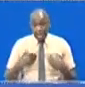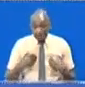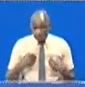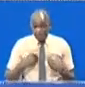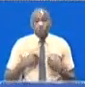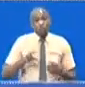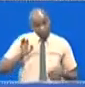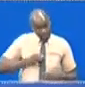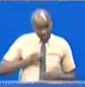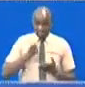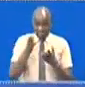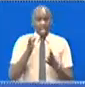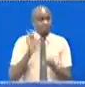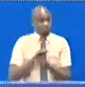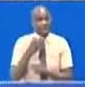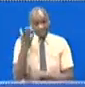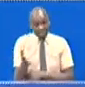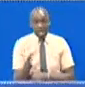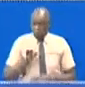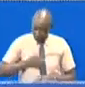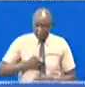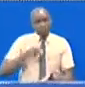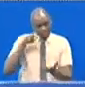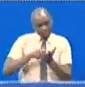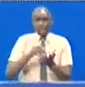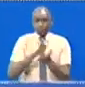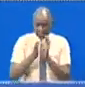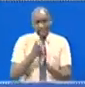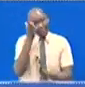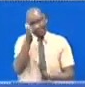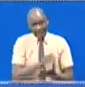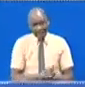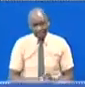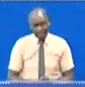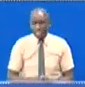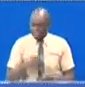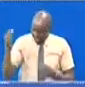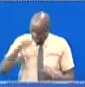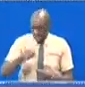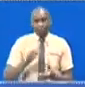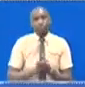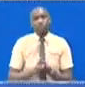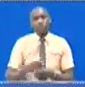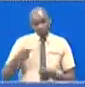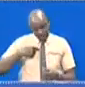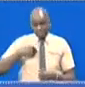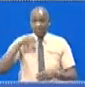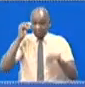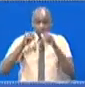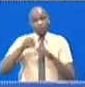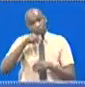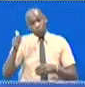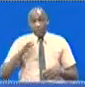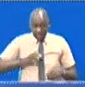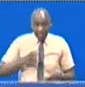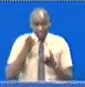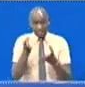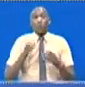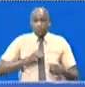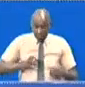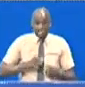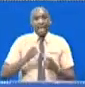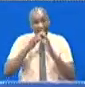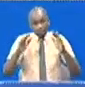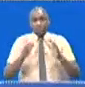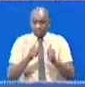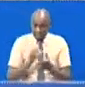nimifiti ya wamama imekuta nyingi. Wamama wasimame kama wasee, wachitoe, watatea wamama wenzao, na wamama ndio